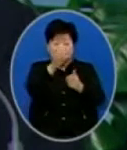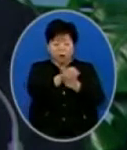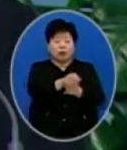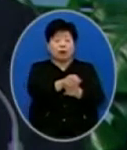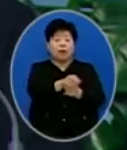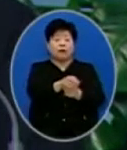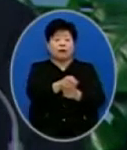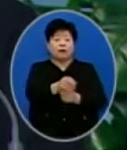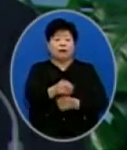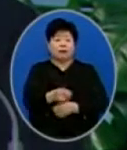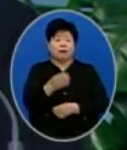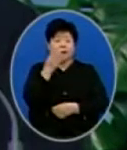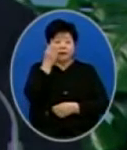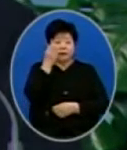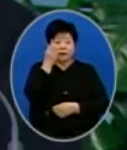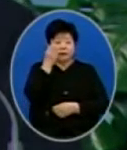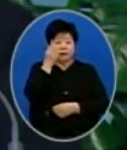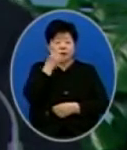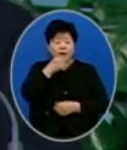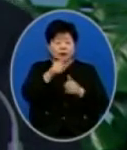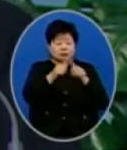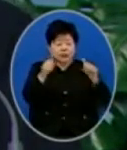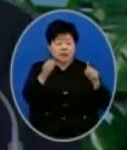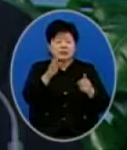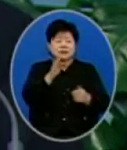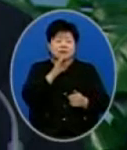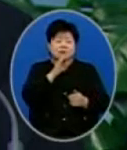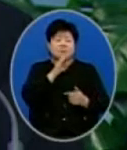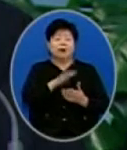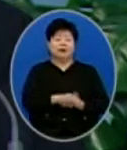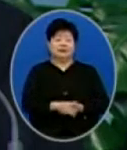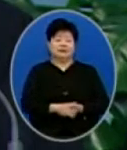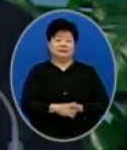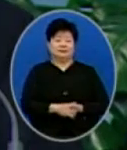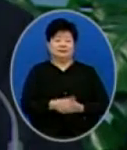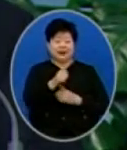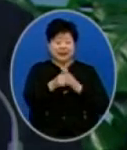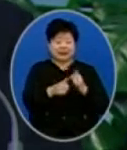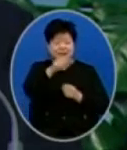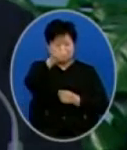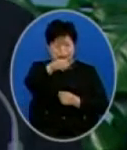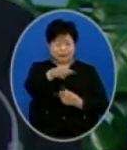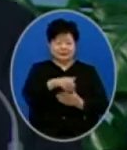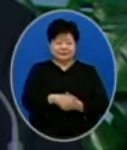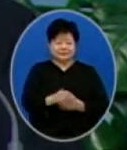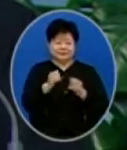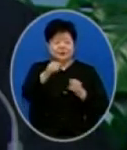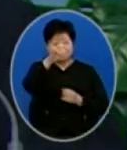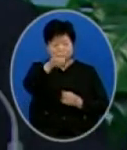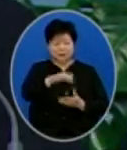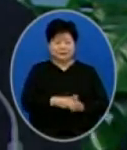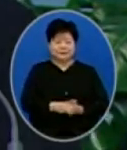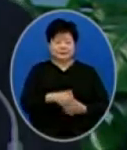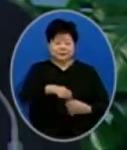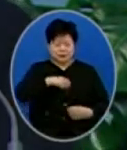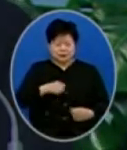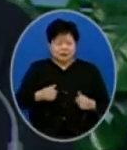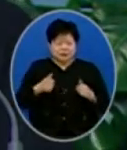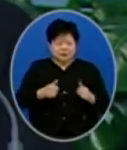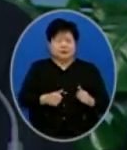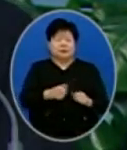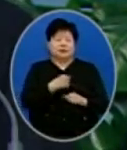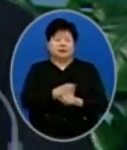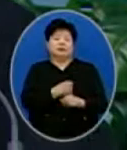보니를 맡깁니까 요셉이 얼마나 하나님 앞에서 사람 앞에서 성실하고